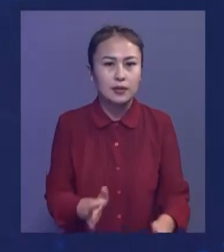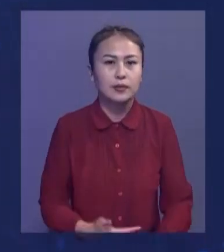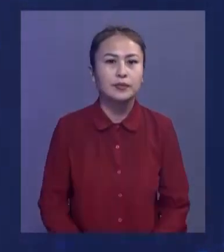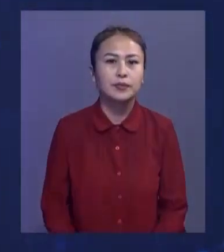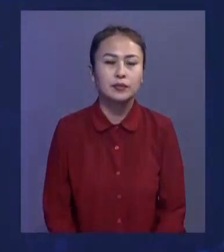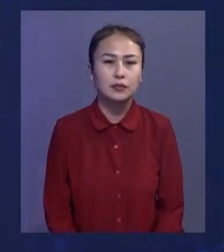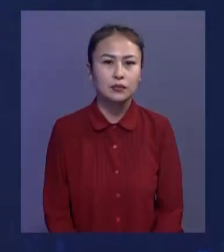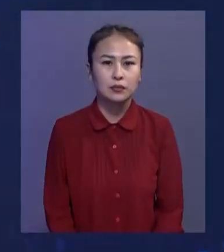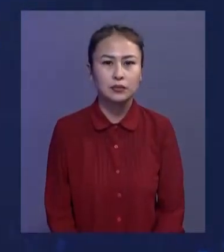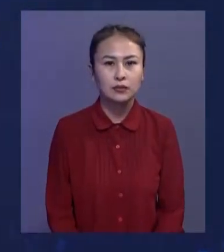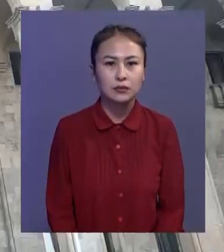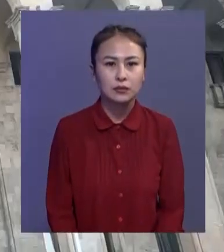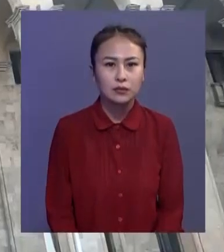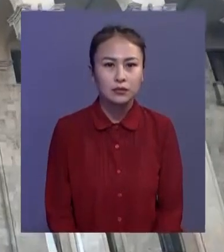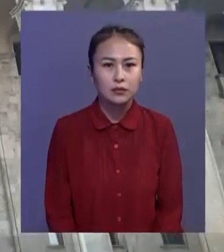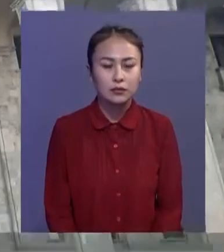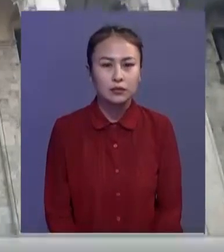материалда.